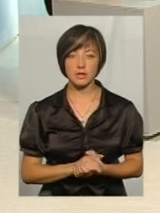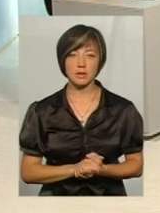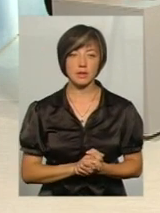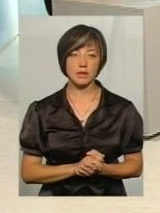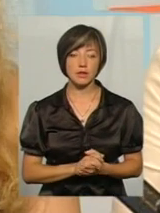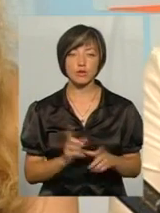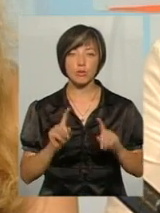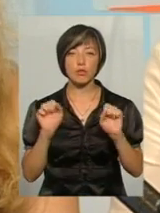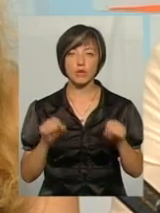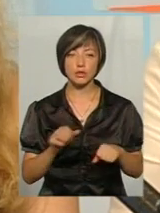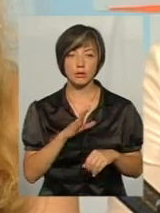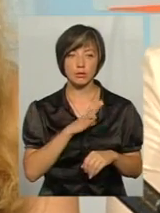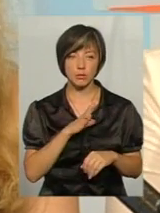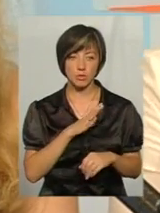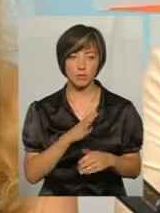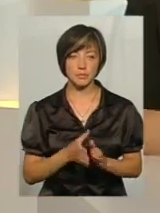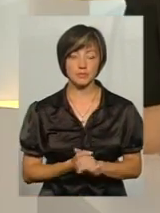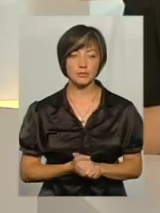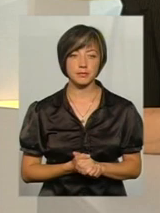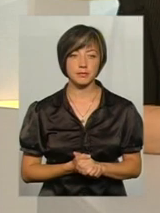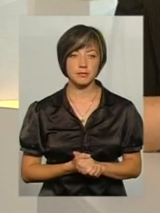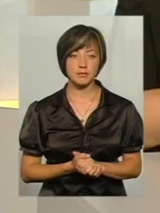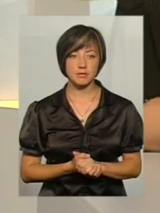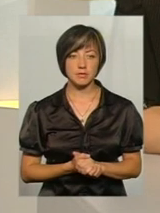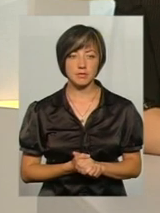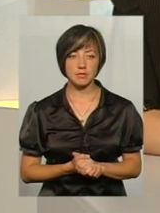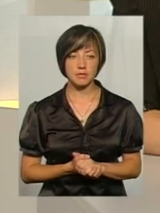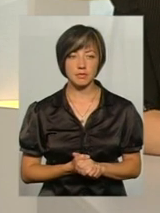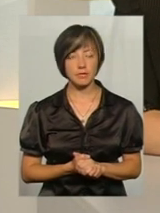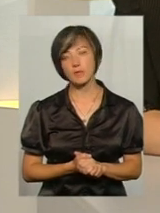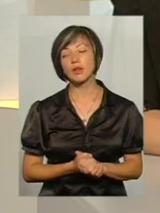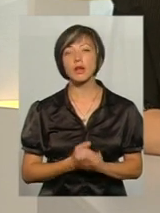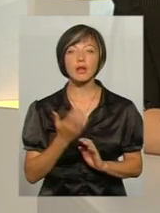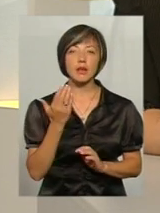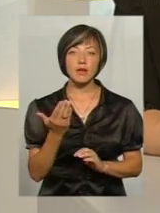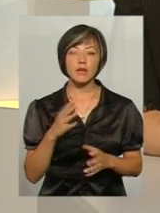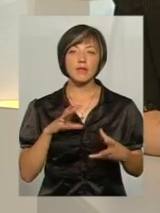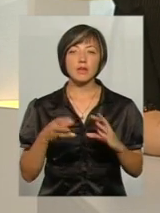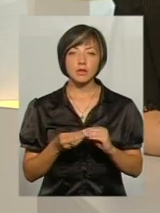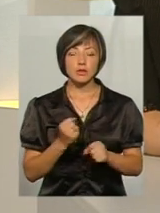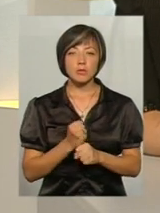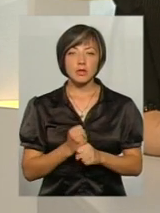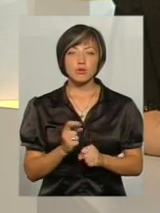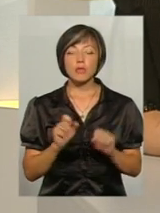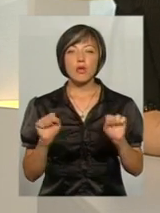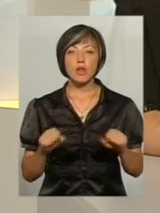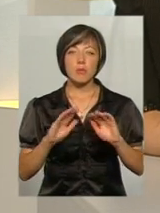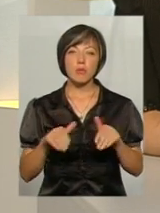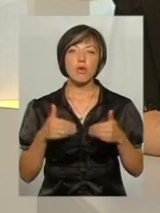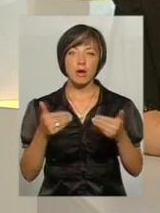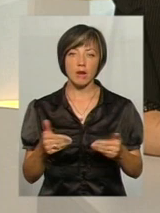посольство, щоб можна було перевезти особу сюди. Пані Олена, ще хотіла б звернутися у вас. Які висновки ви все ж таки зробили і що могли б